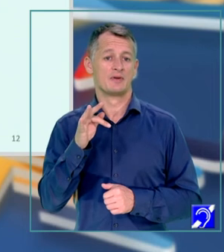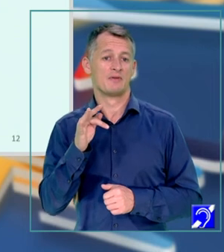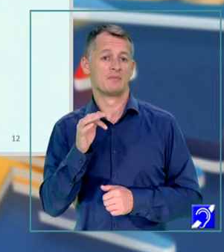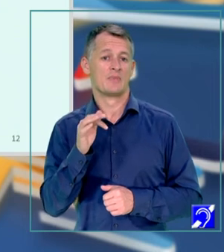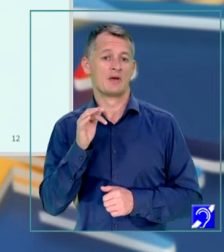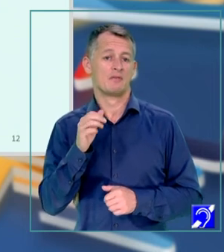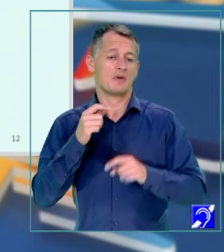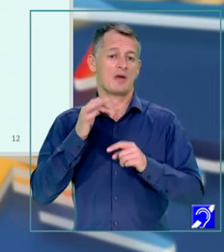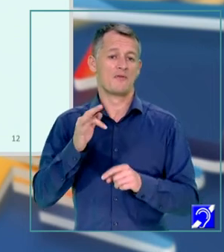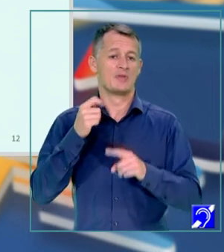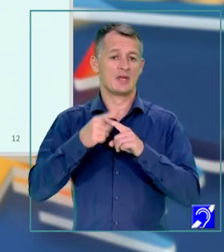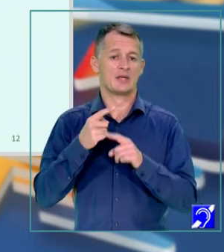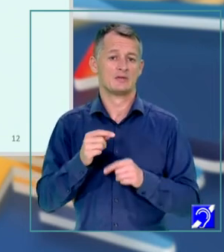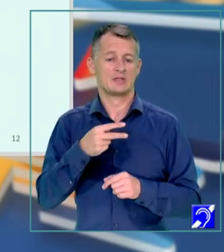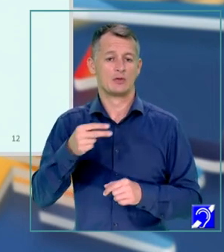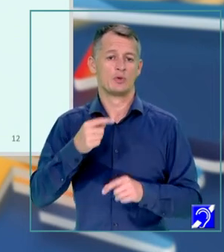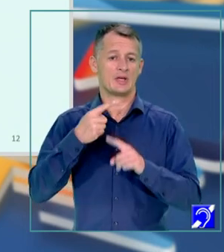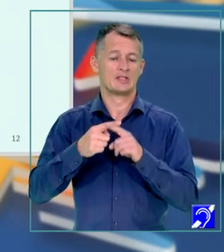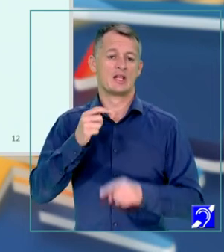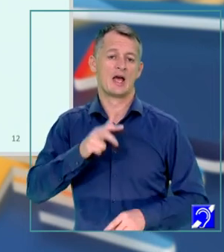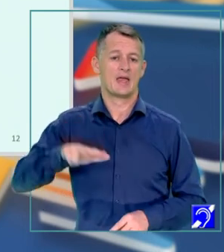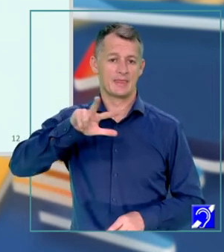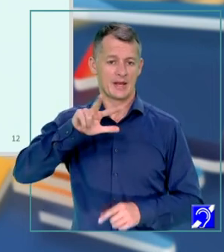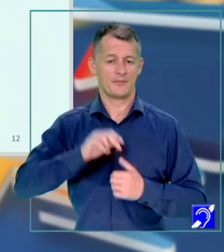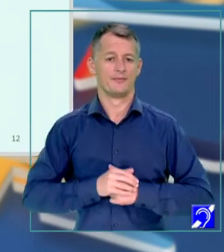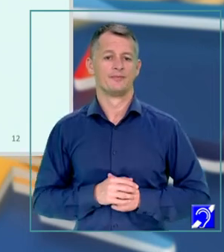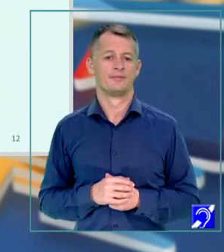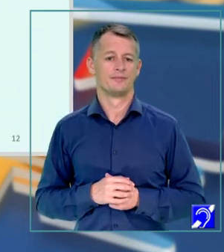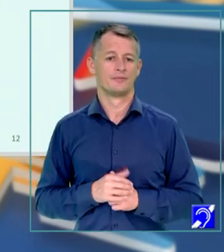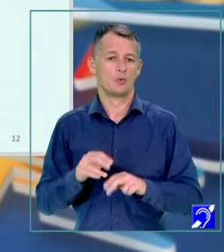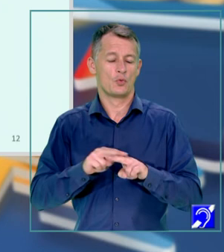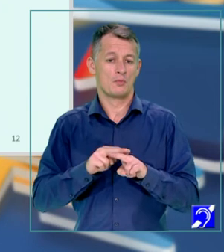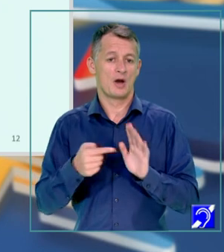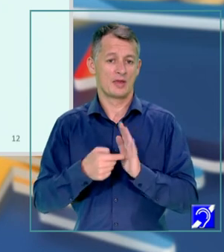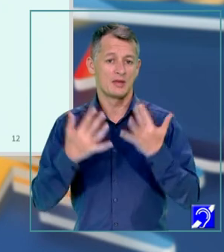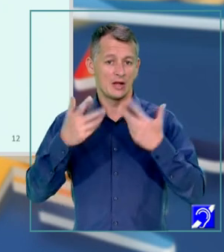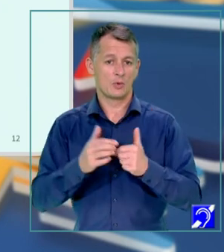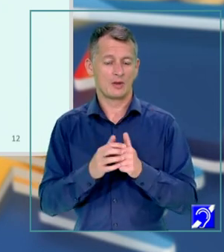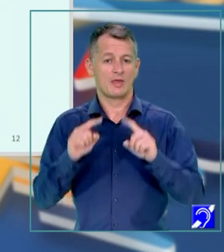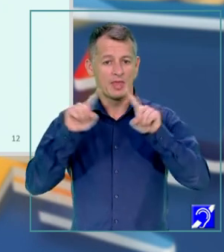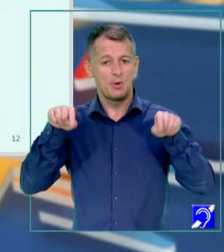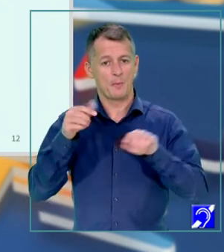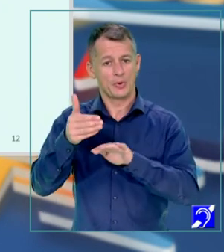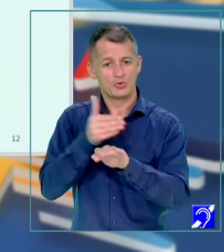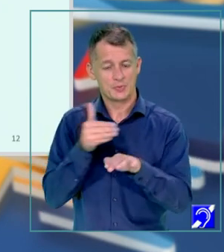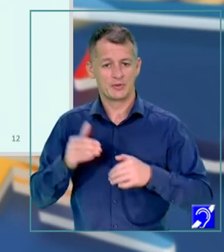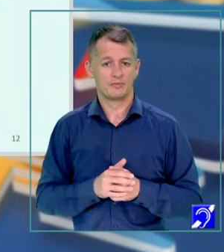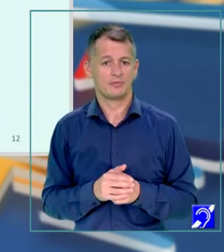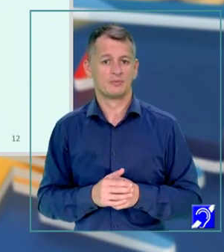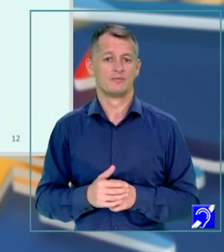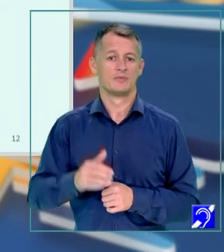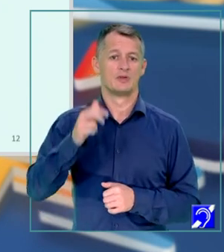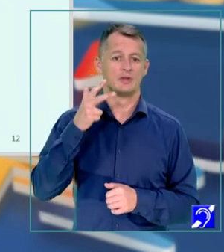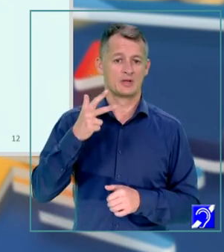pentru că funcția x la a treia derivată conform formulei 1 care ne am dat în tabelul precedent este 3